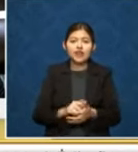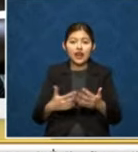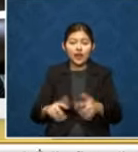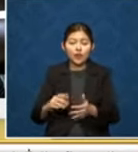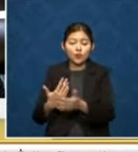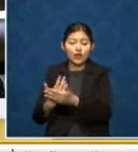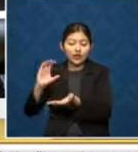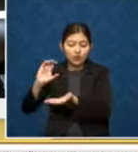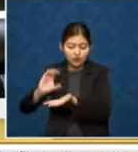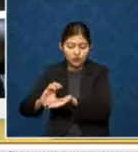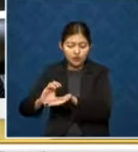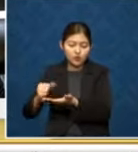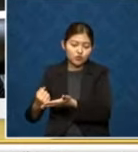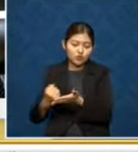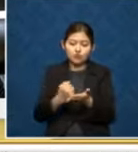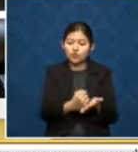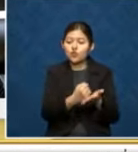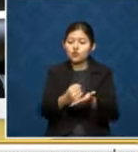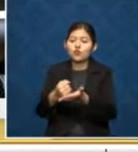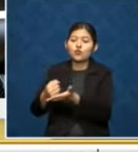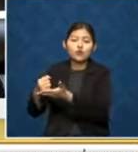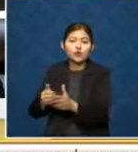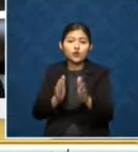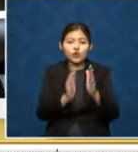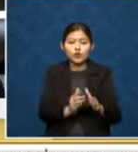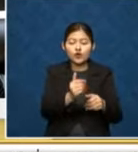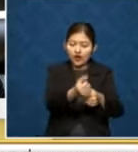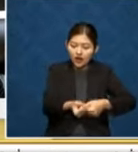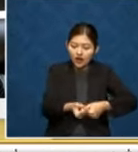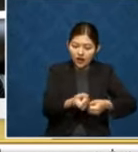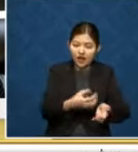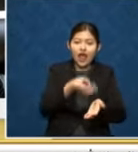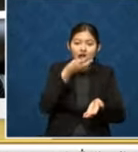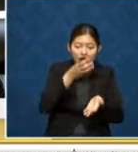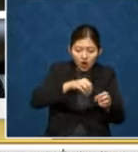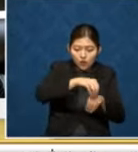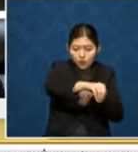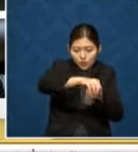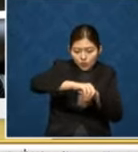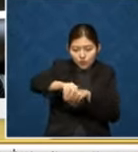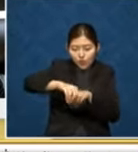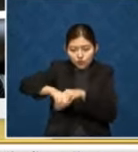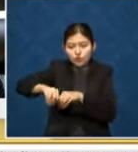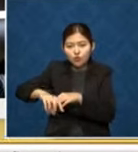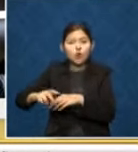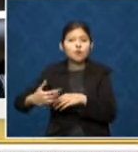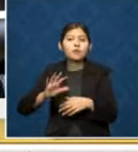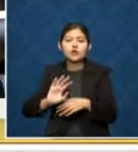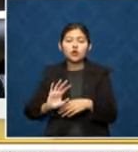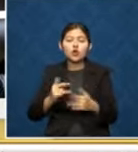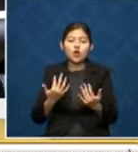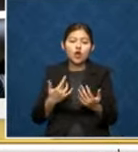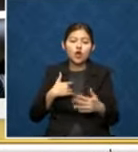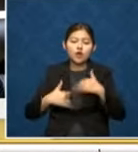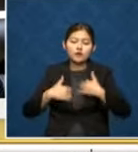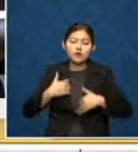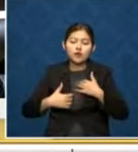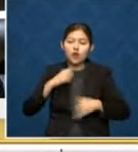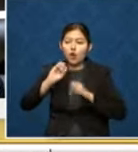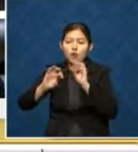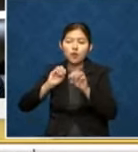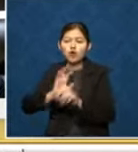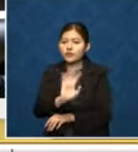ณในการช่วยเหลือผู้ปลูกข้าวไม่ต้องรอให้เกิดการเรียกร้องเช่นทุกปีที่ผ่านมาขอบคุณครับท่านประ